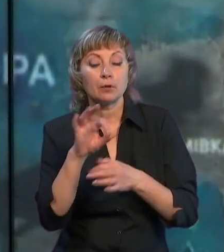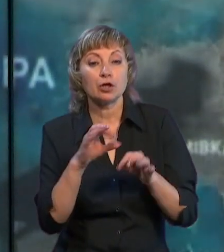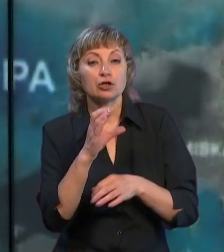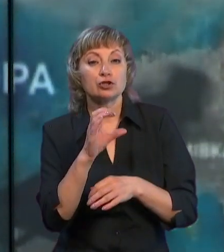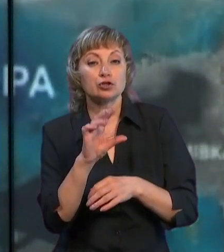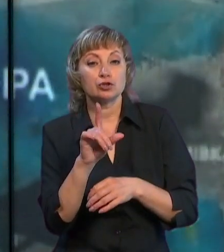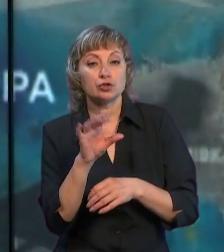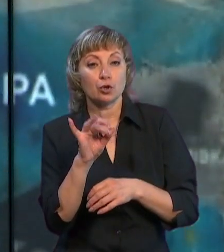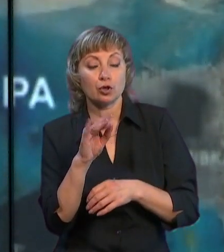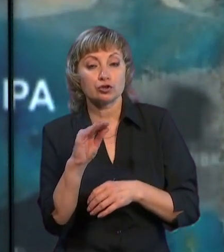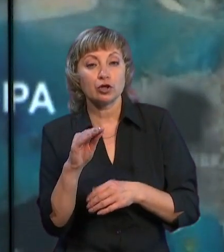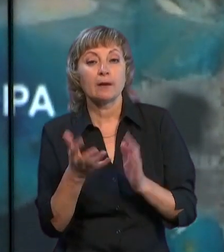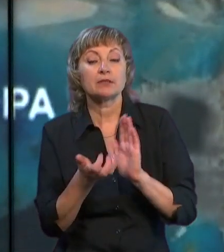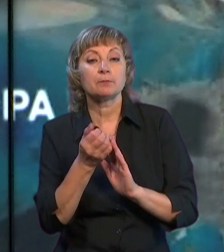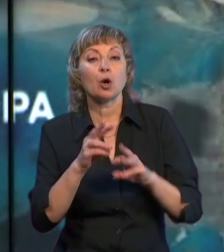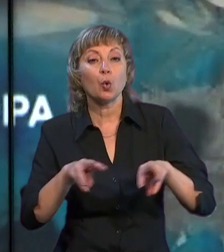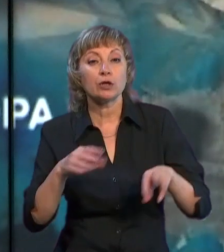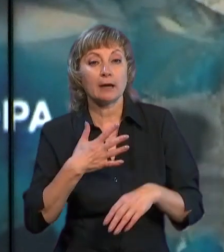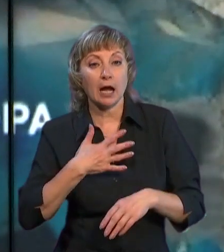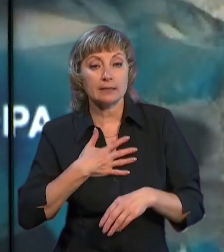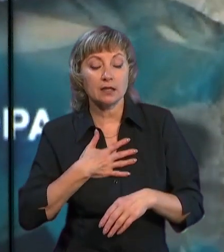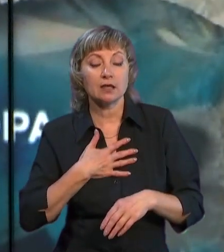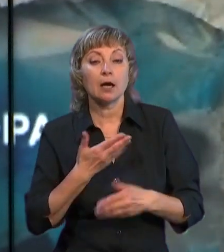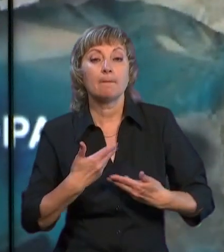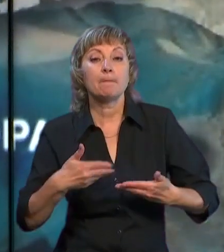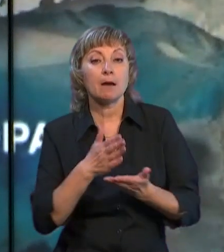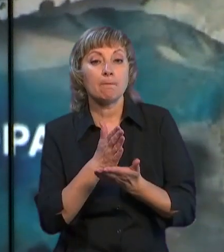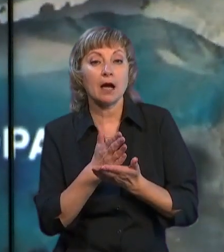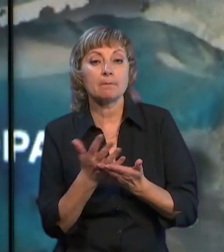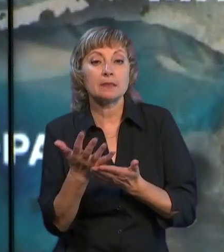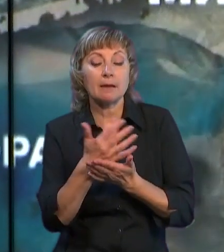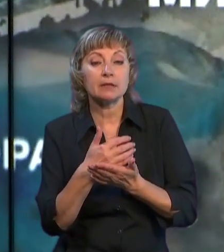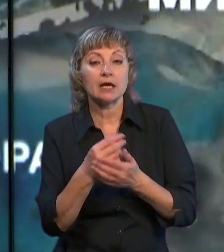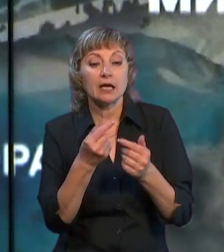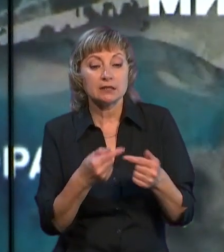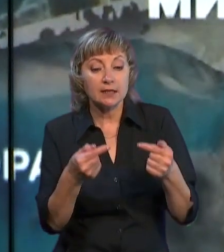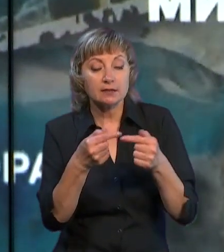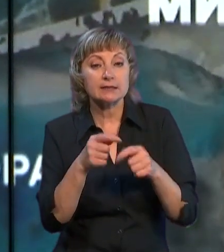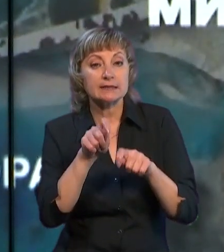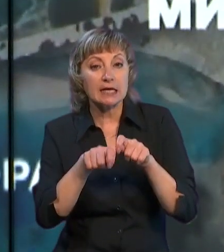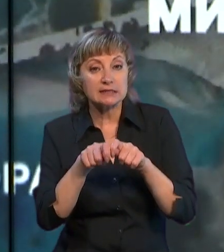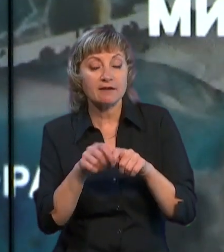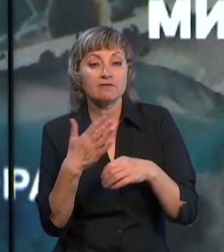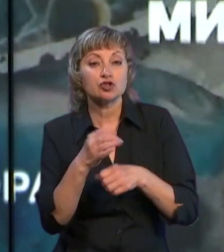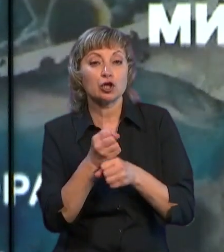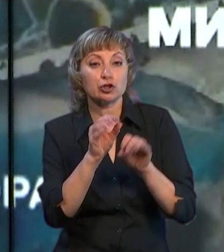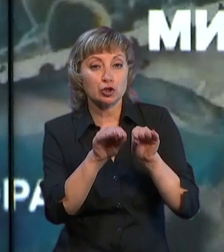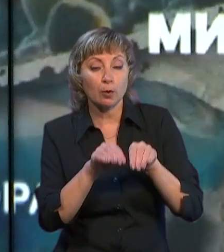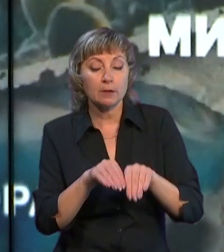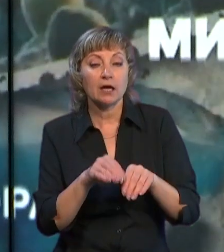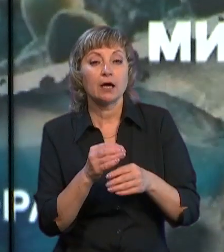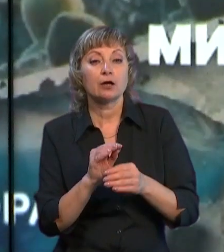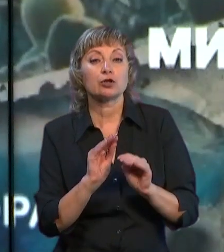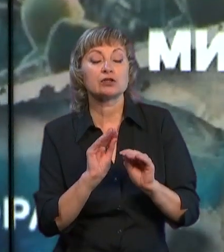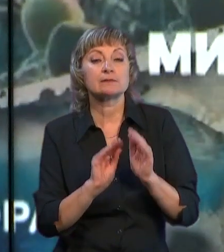який підтримується урядом Канади, ми маємо набір діагностичних тестів. Ці тести вже розроблені. Вони вже розміщені на